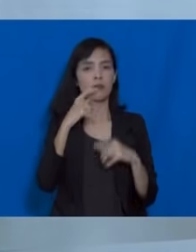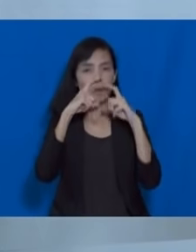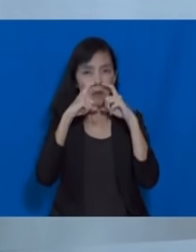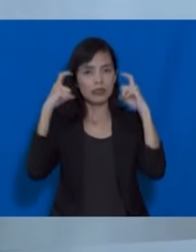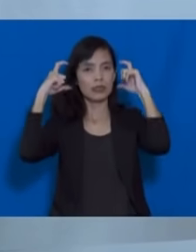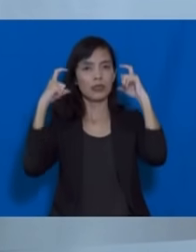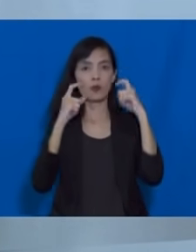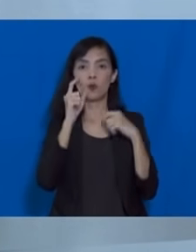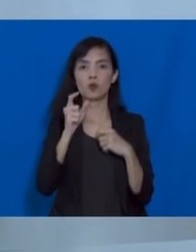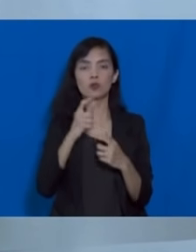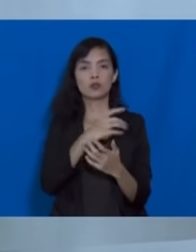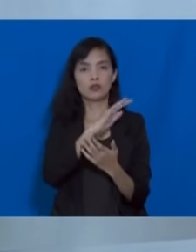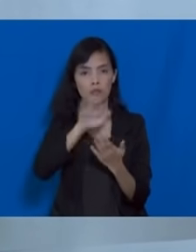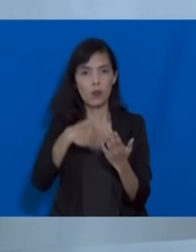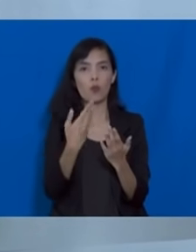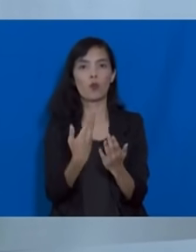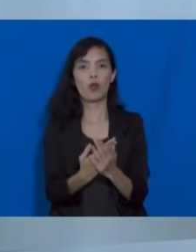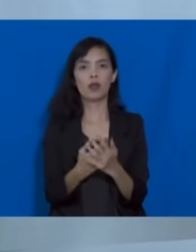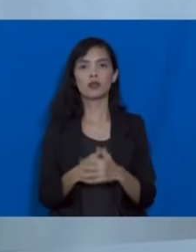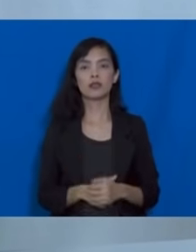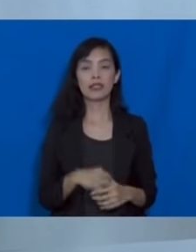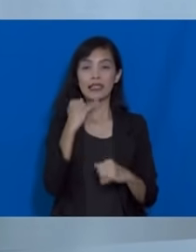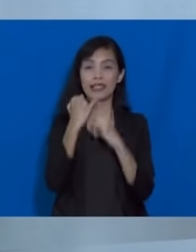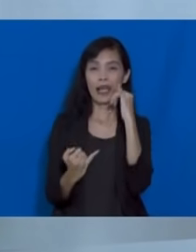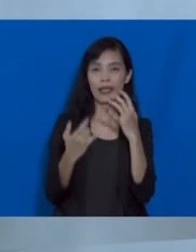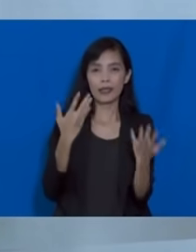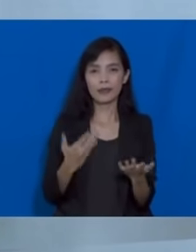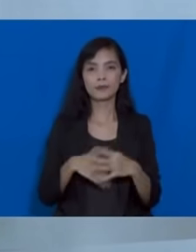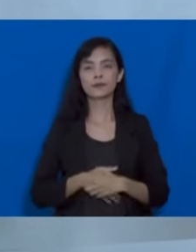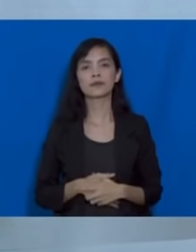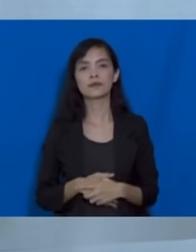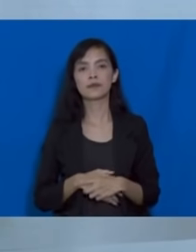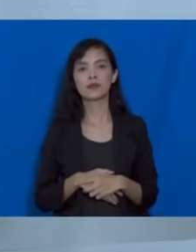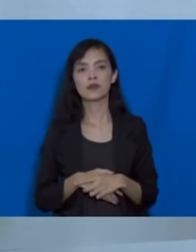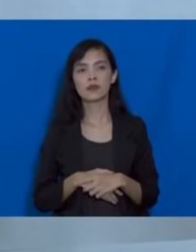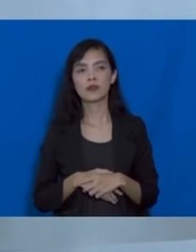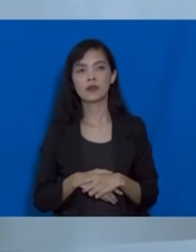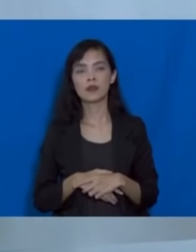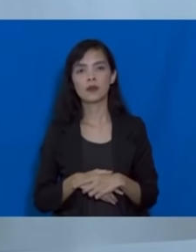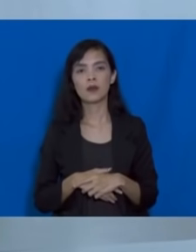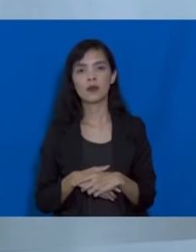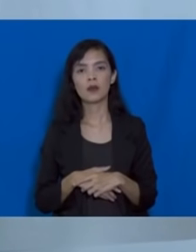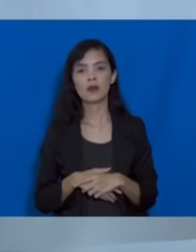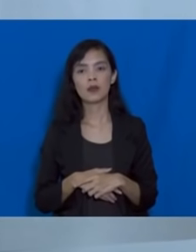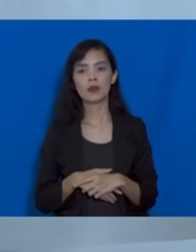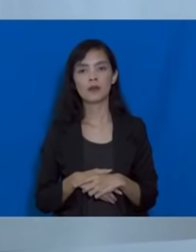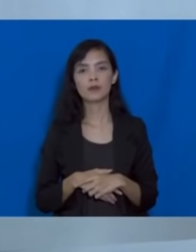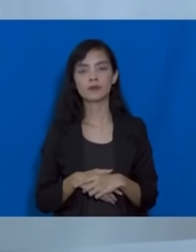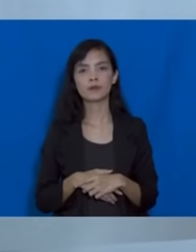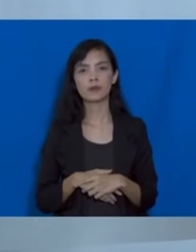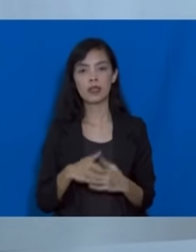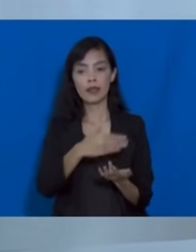Hai yang terakhir saudara-saudara sekalian saya Hai kami akan melaporkan perkembangan